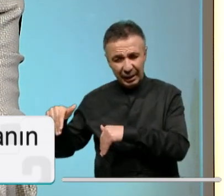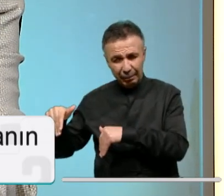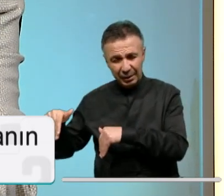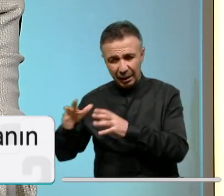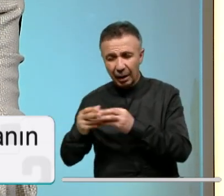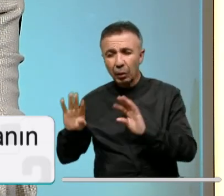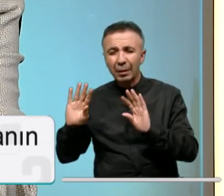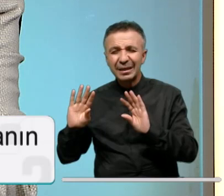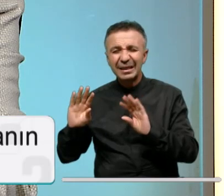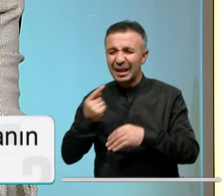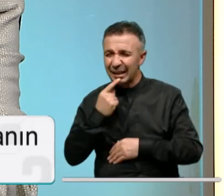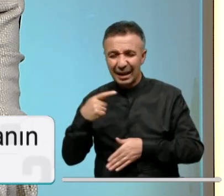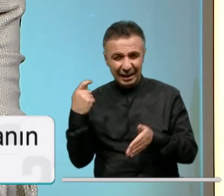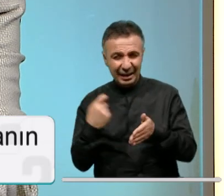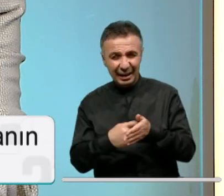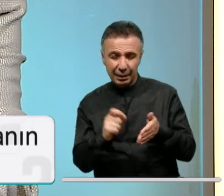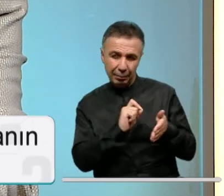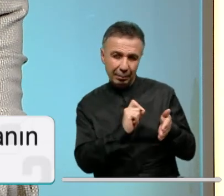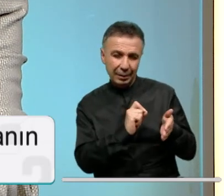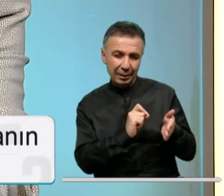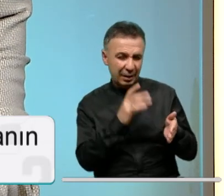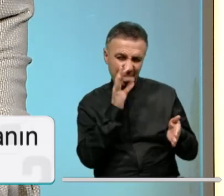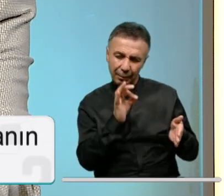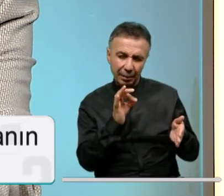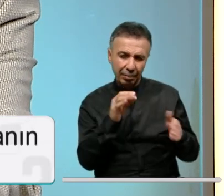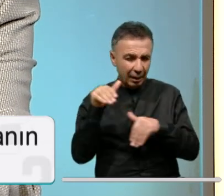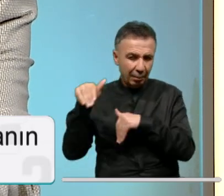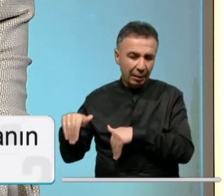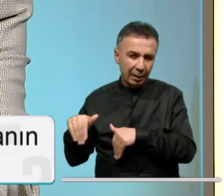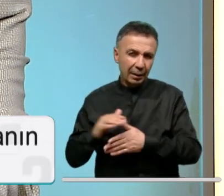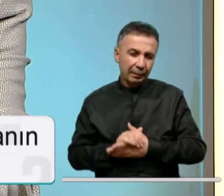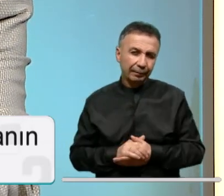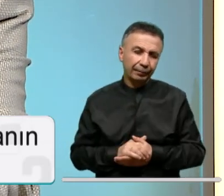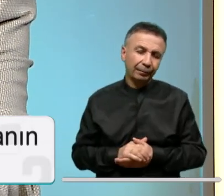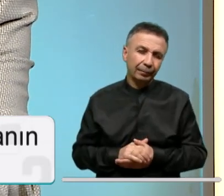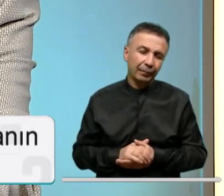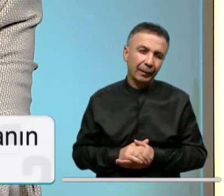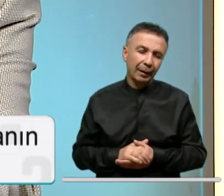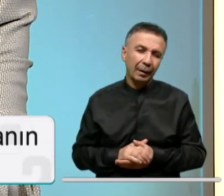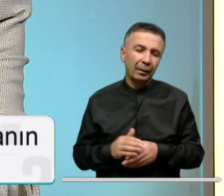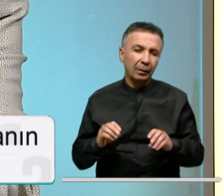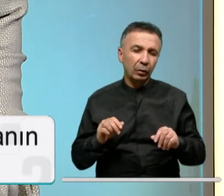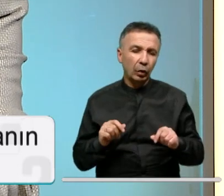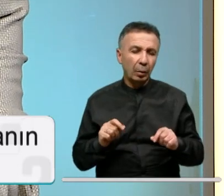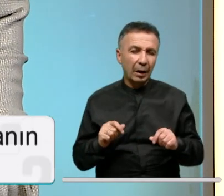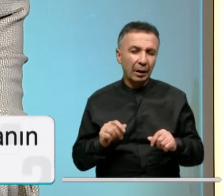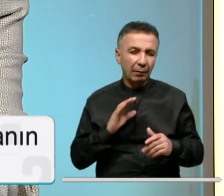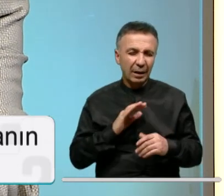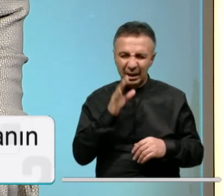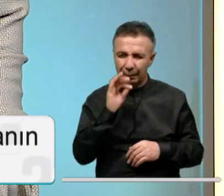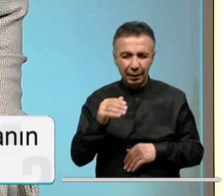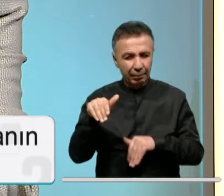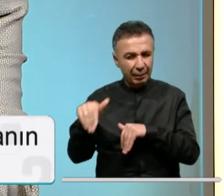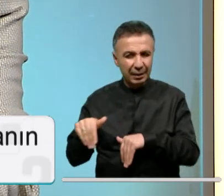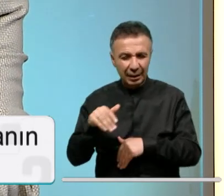ismi yazılabilir kimin mezarı çünkü aynı evsafta toprak yığınları var burası kimin mezarı